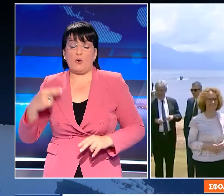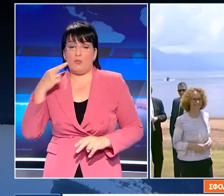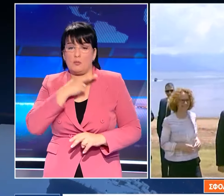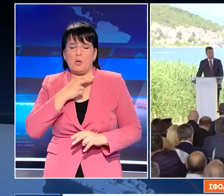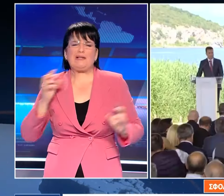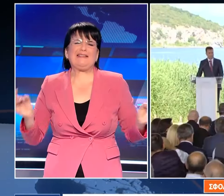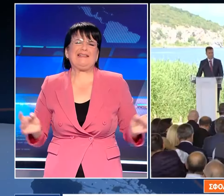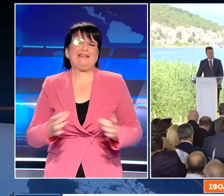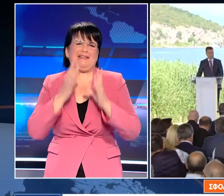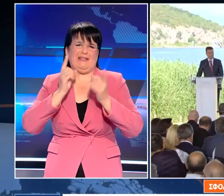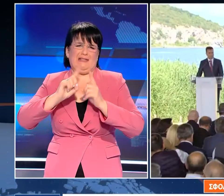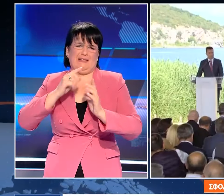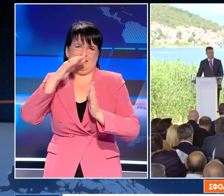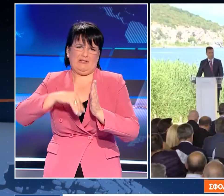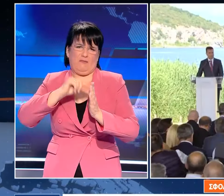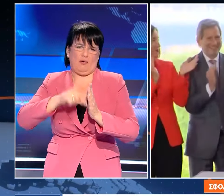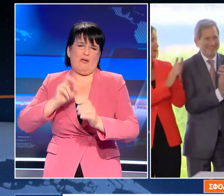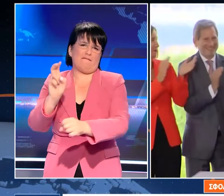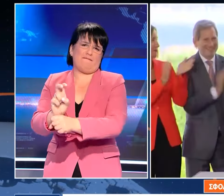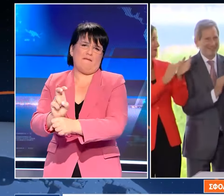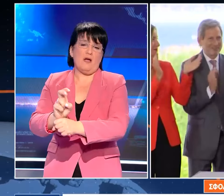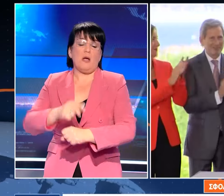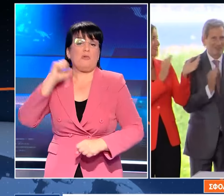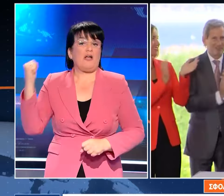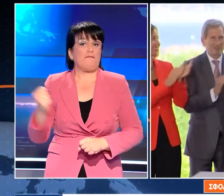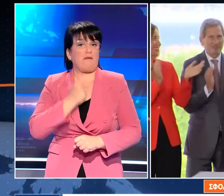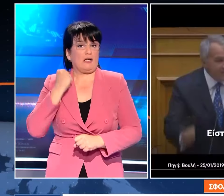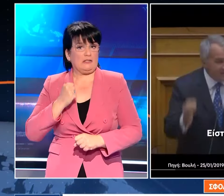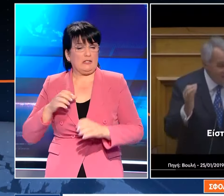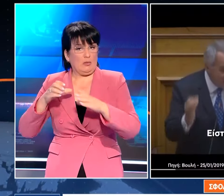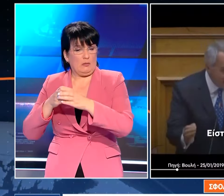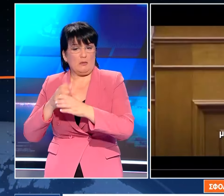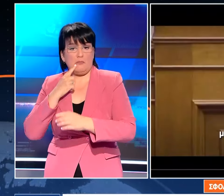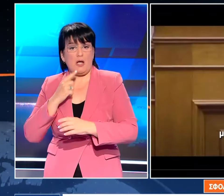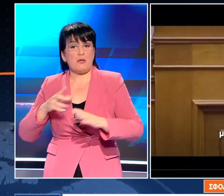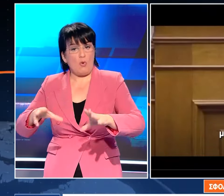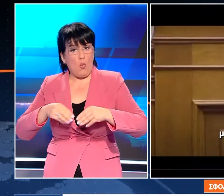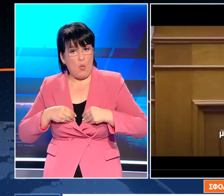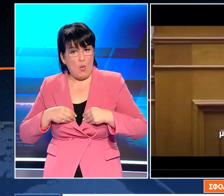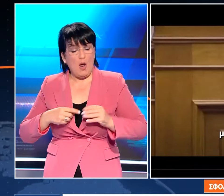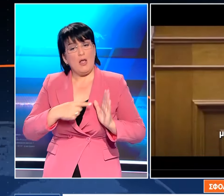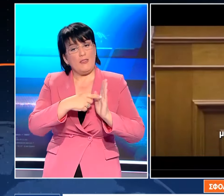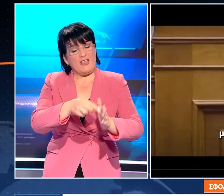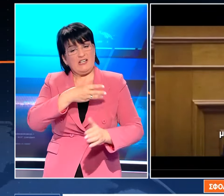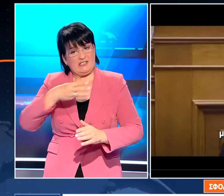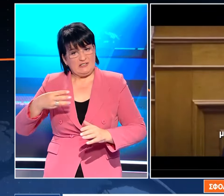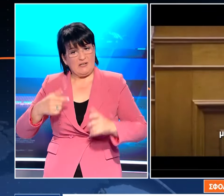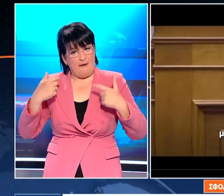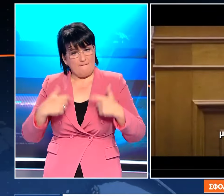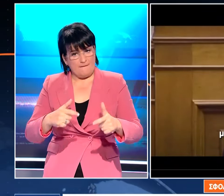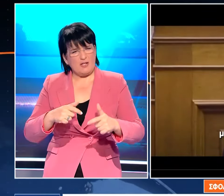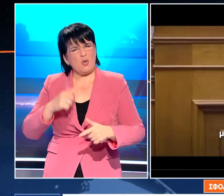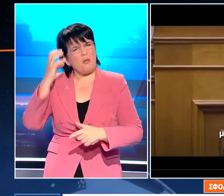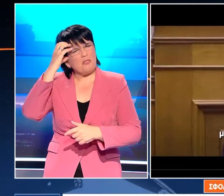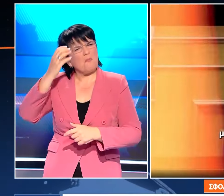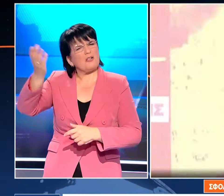στην τύχη της τη Συμφωνία των Πρεσπών και τώρα ζητά από τους εθνικιστές να την εφαρμόσουν. Με ένα βίντεο, ο ΣΥΡΙΖΑ παρουσιάζει διαδοχικές τοποθετήσεις του πρωθυπουργού και